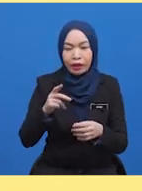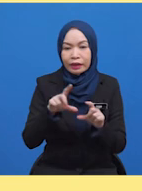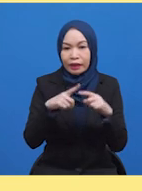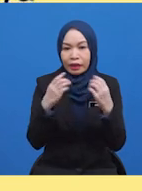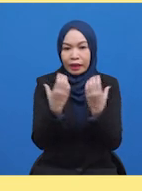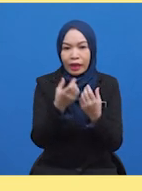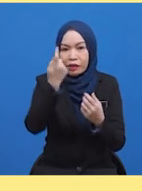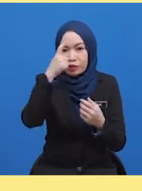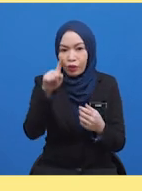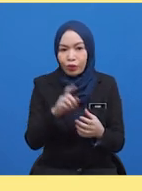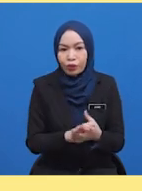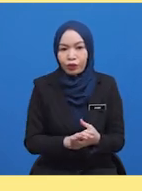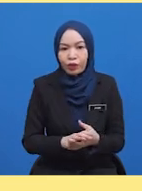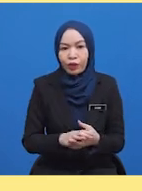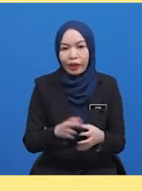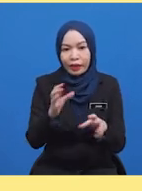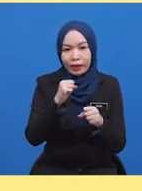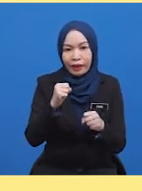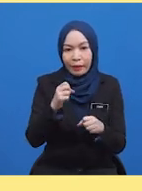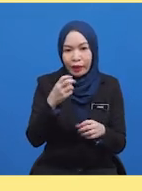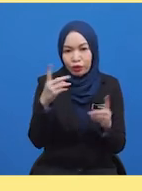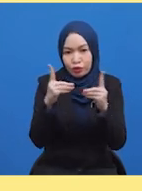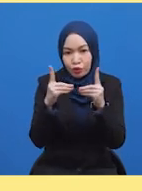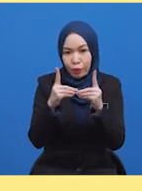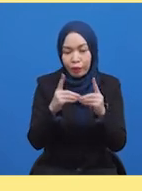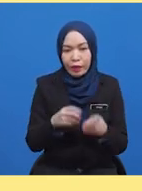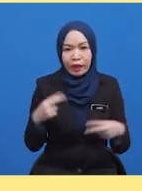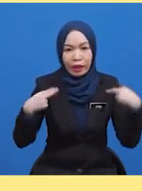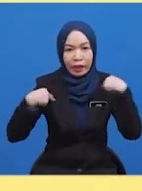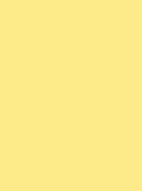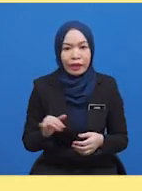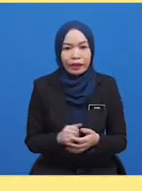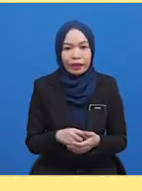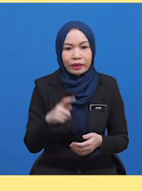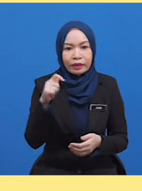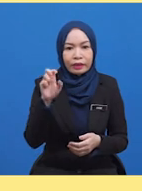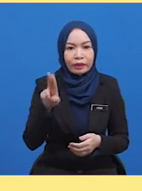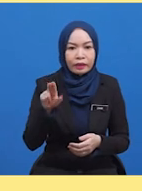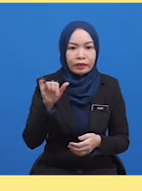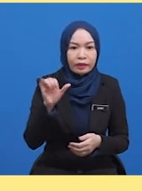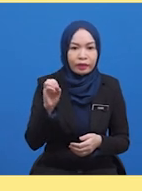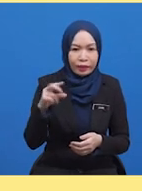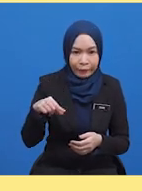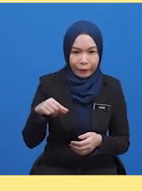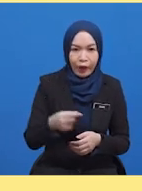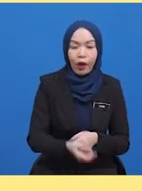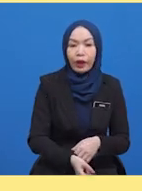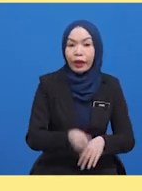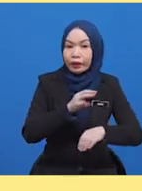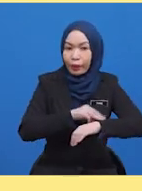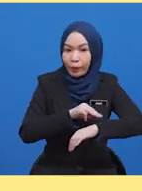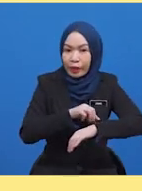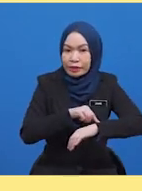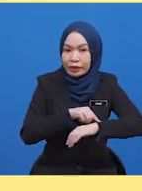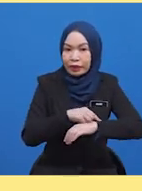waktu tengah hari yaitu pada waktu ini pada kebiasaannya tuyoq akan berendam lama-lama